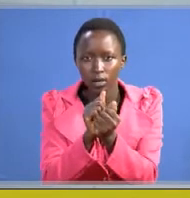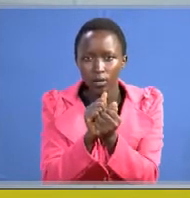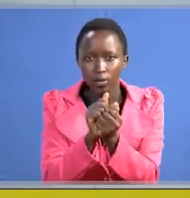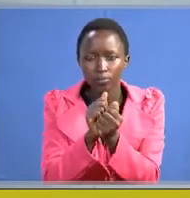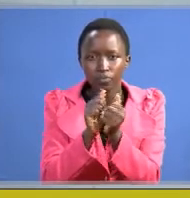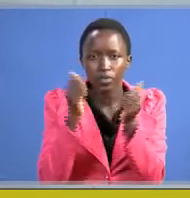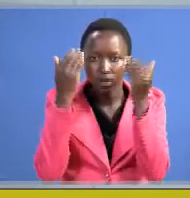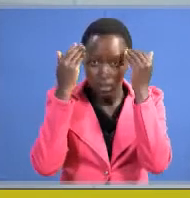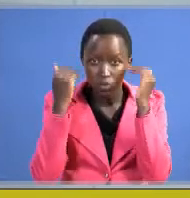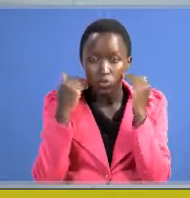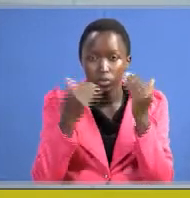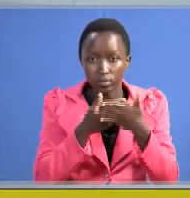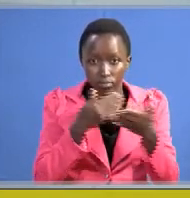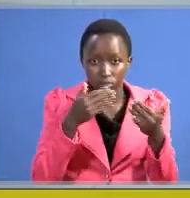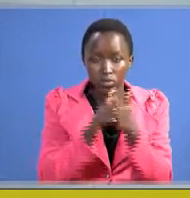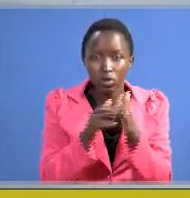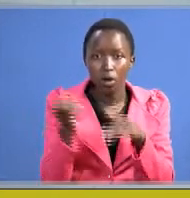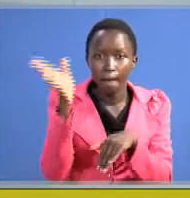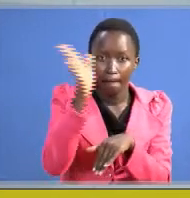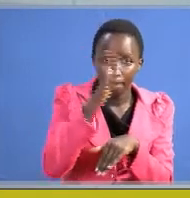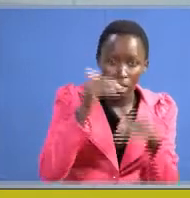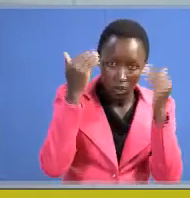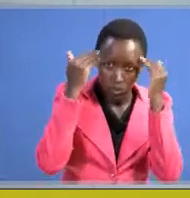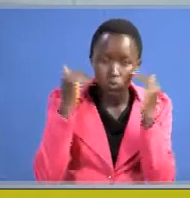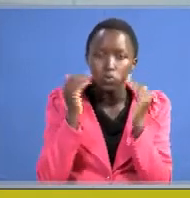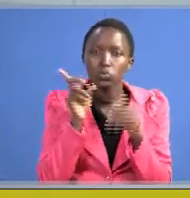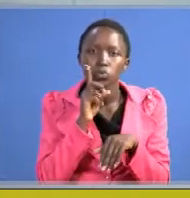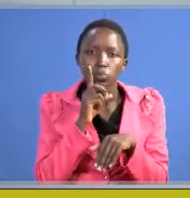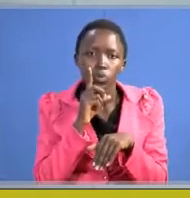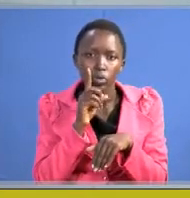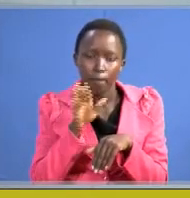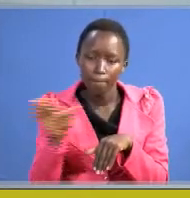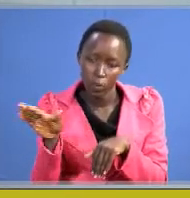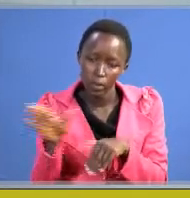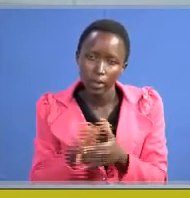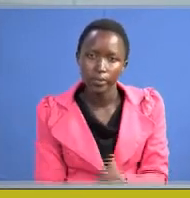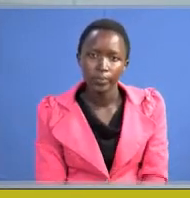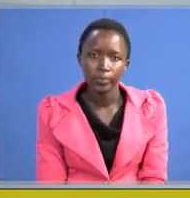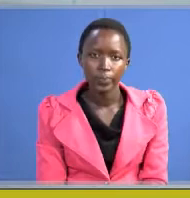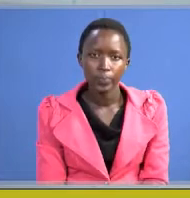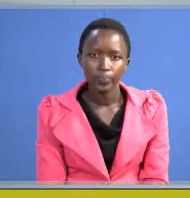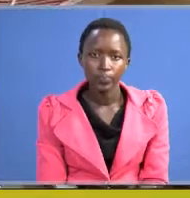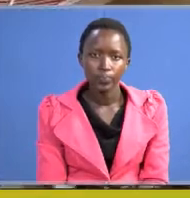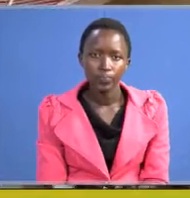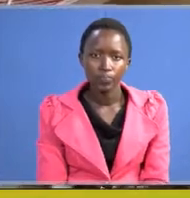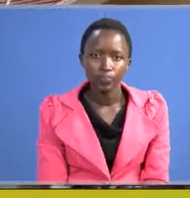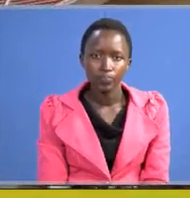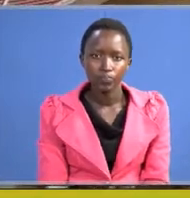mahakama. Jaguar anatarajiwa kurejea tena mahakamani hapo kesho asubuhi.